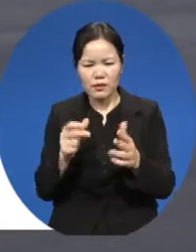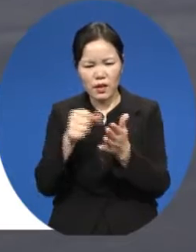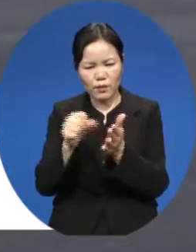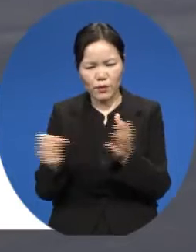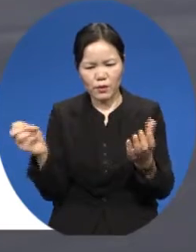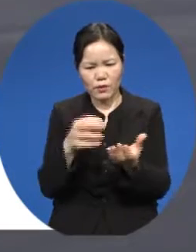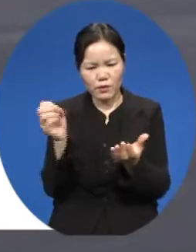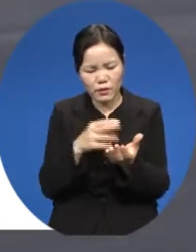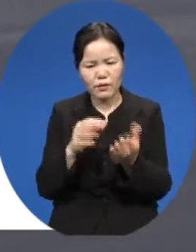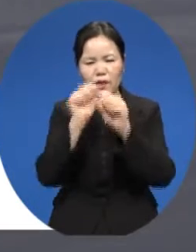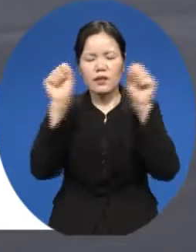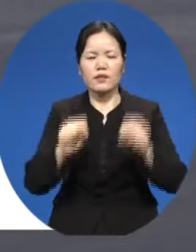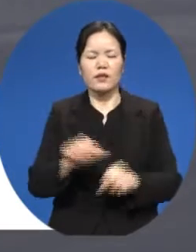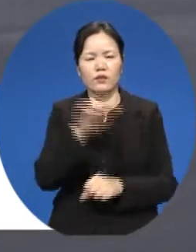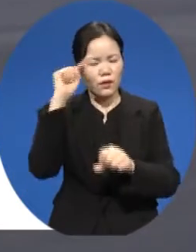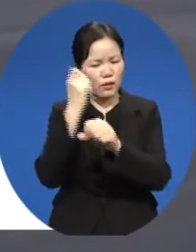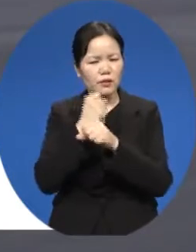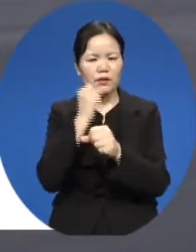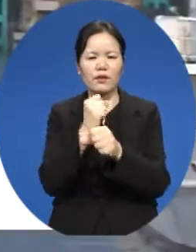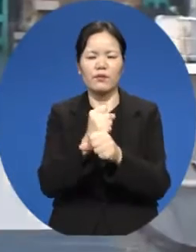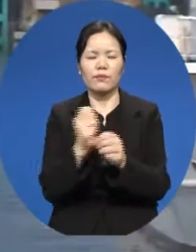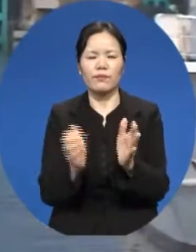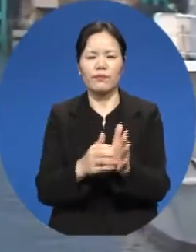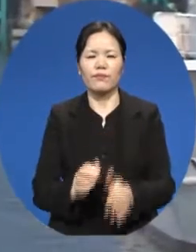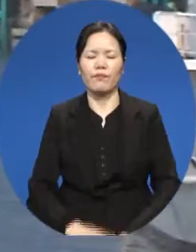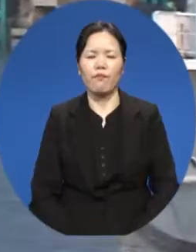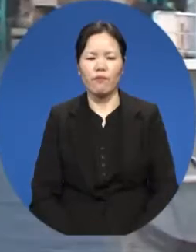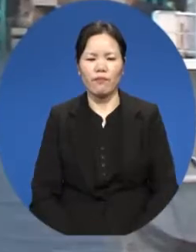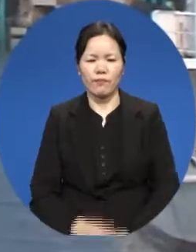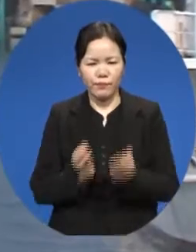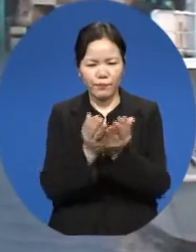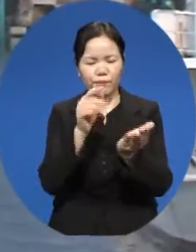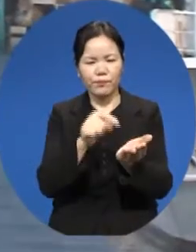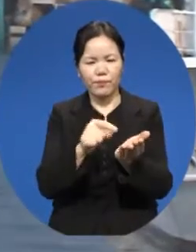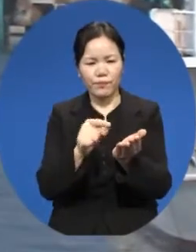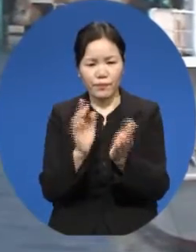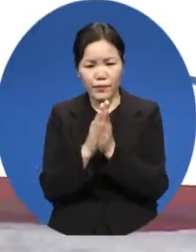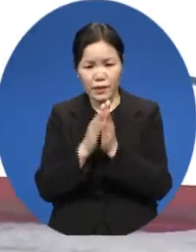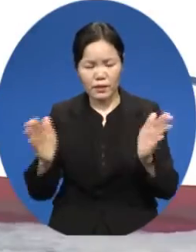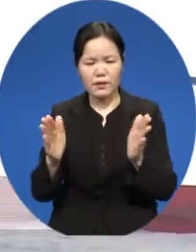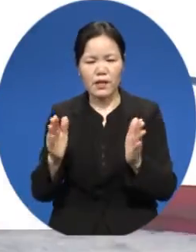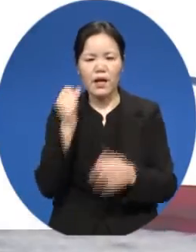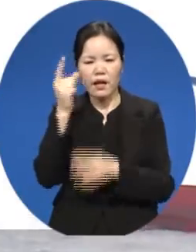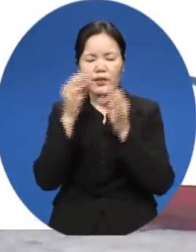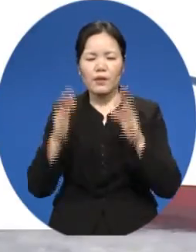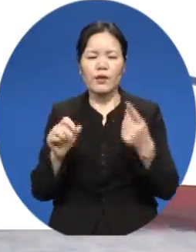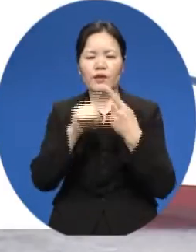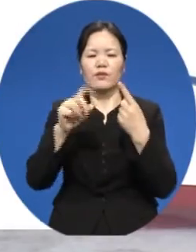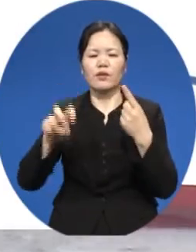없는 실시간 화물 적재 시스템을 저희가 개발을 했고. 비욘드 트러스트는 취항 한 달여 만인 지난달